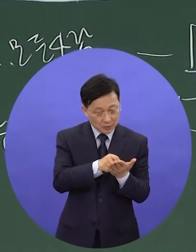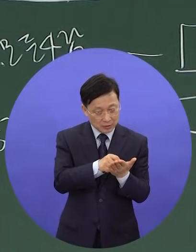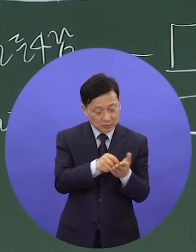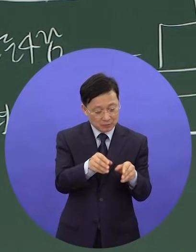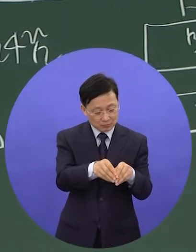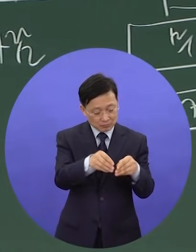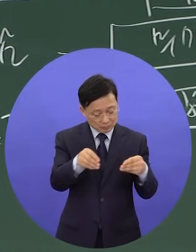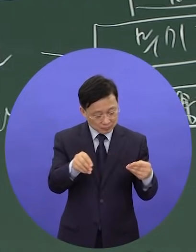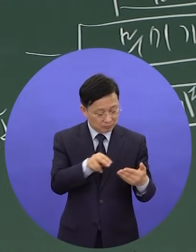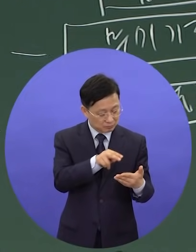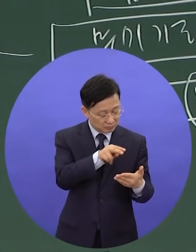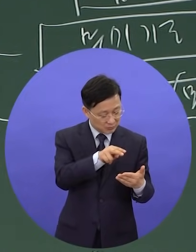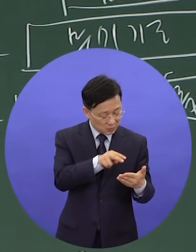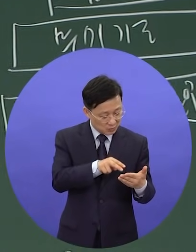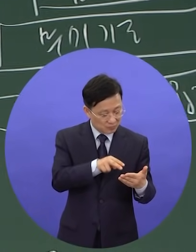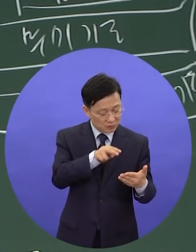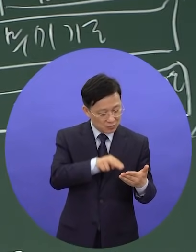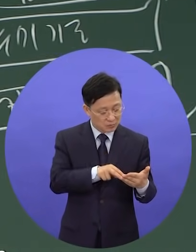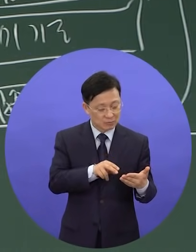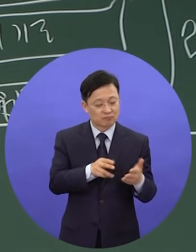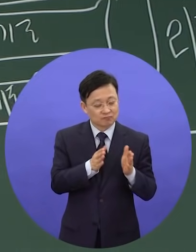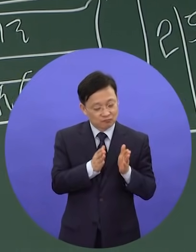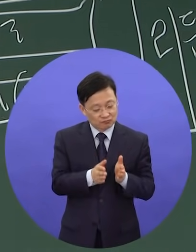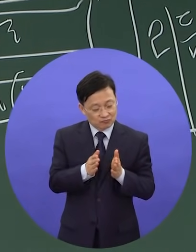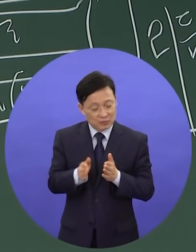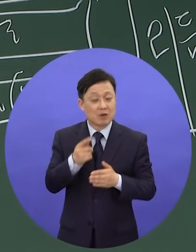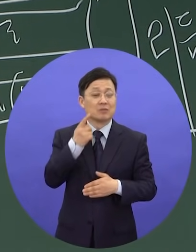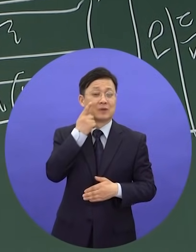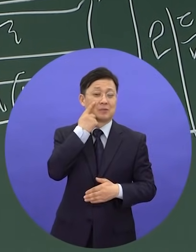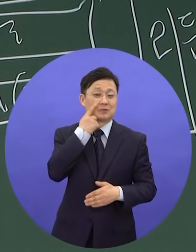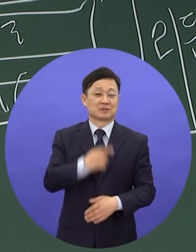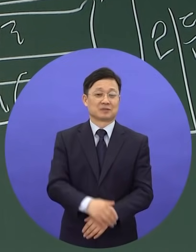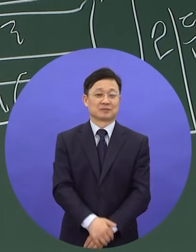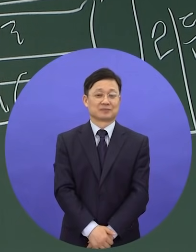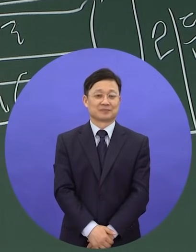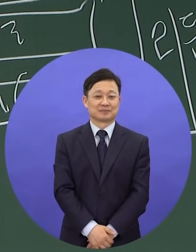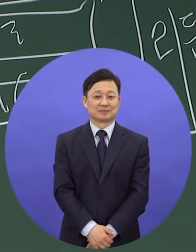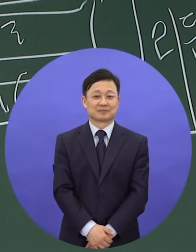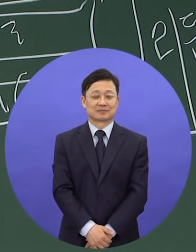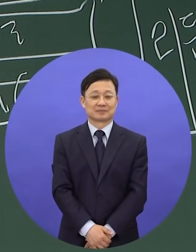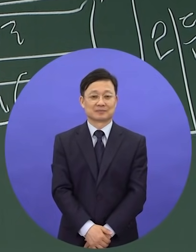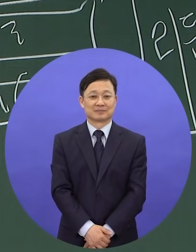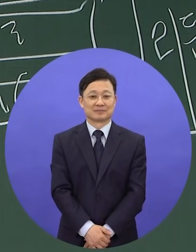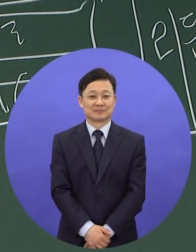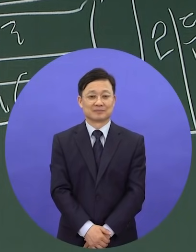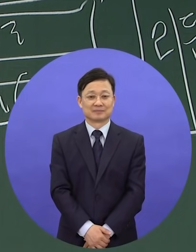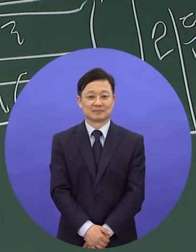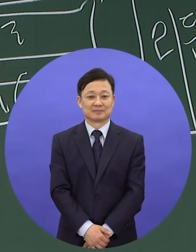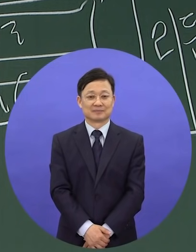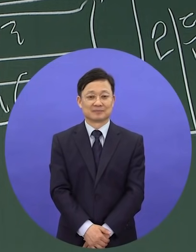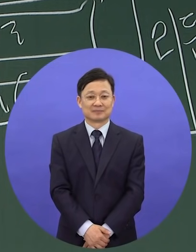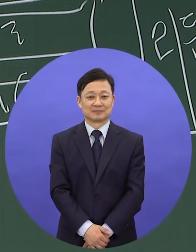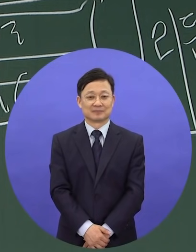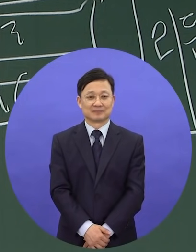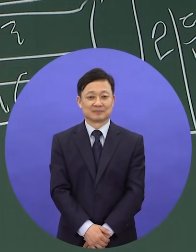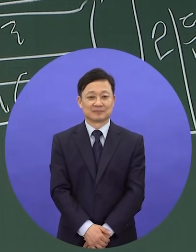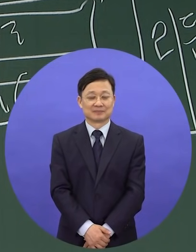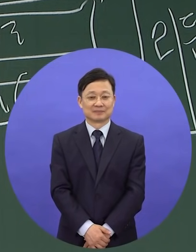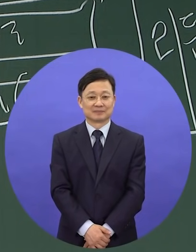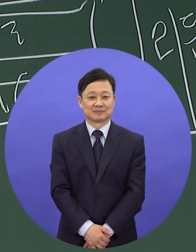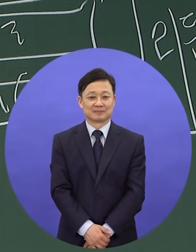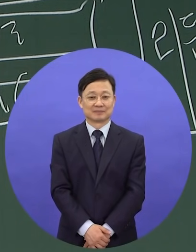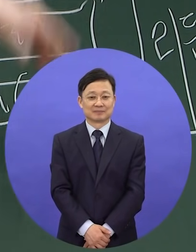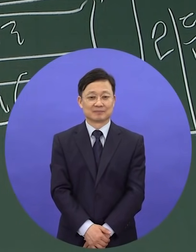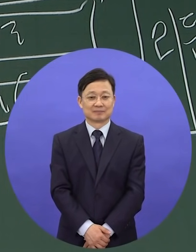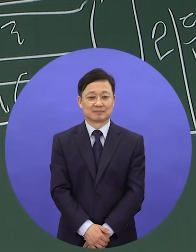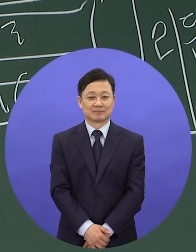들고 다니 보면서 준비하고. As soon as you open up your eyes before you go to work, as you're getting ready in the morning, just the Bible verse that you wrote down for the gospel letters, just read through